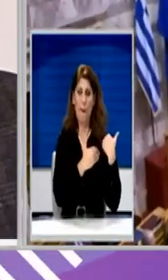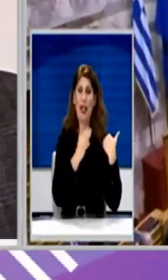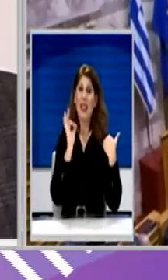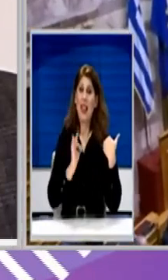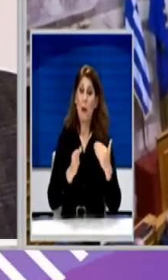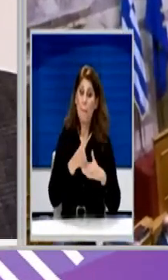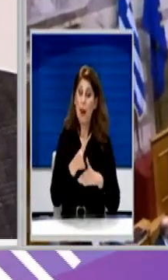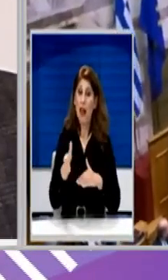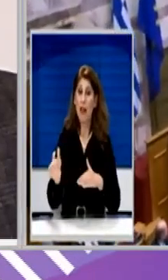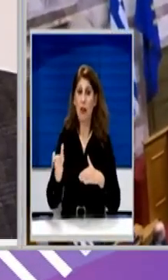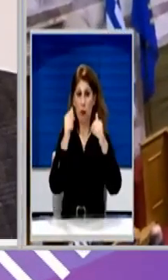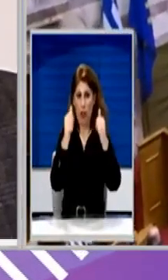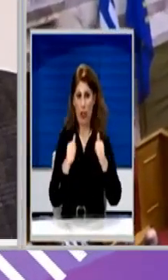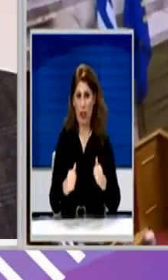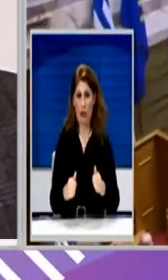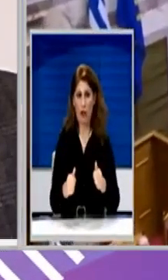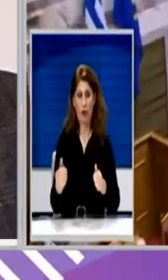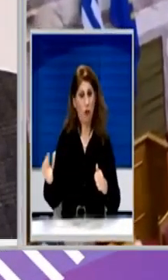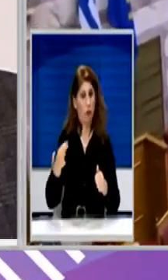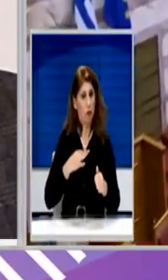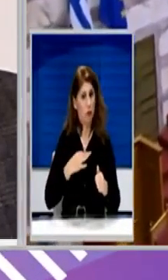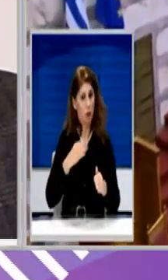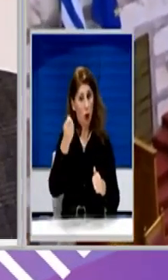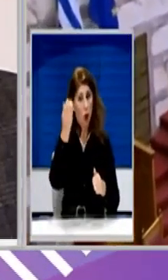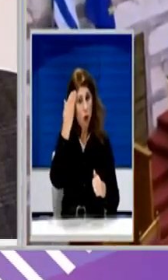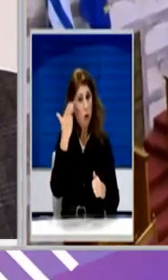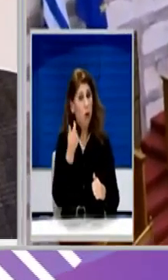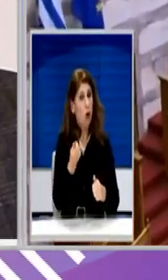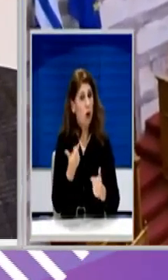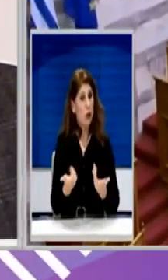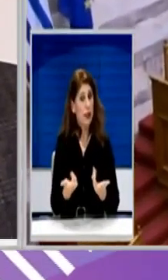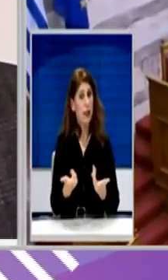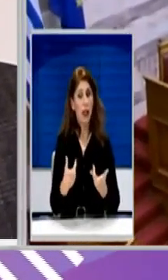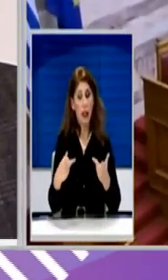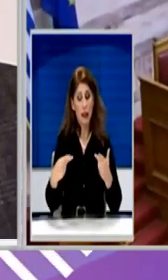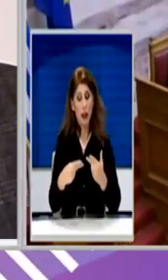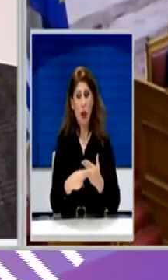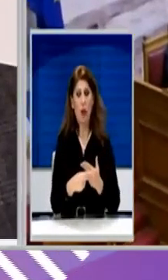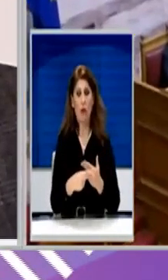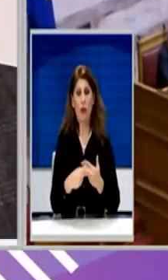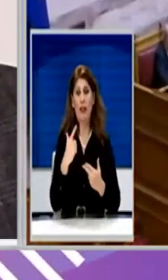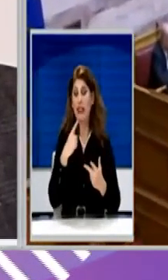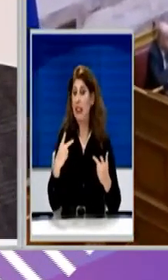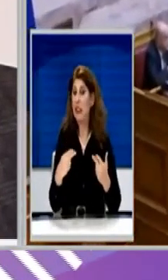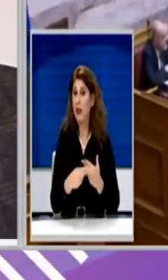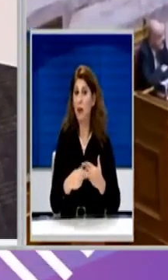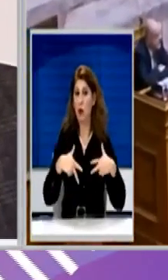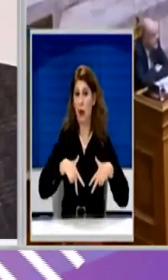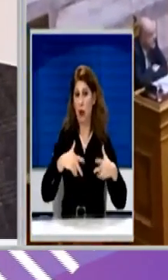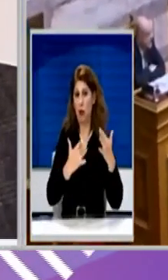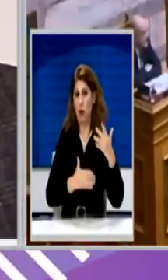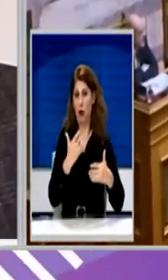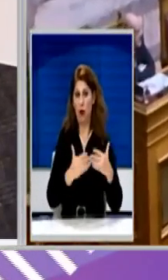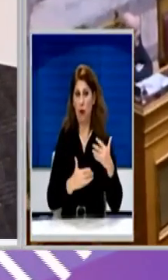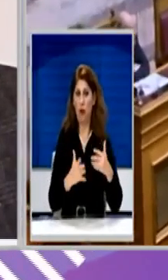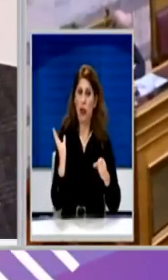είναι πραγματικότητα και έχουμε πολύ θετικά μεγέθη σε ό,τι αφορά τον προϋπολογισμό για το 2023 που εκτελείται και ολοκληρώνεται σε λίγο. Για